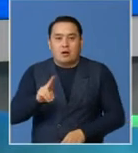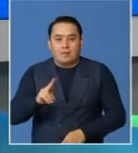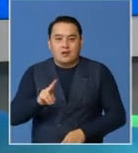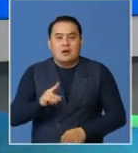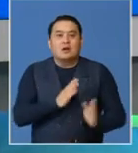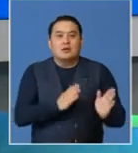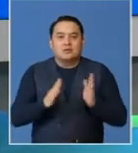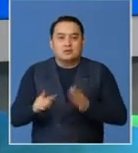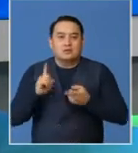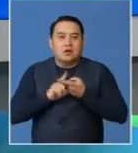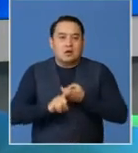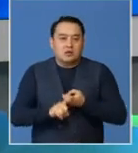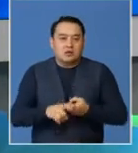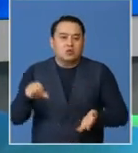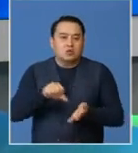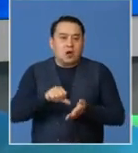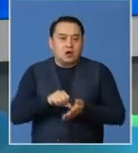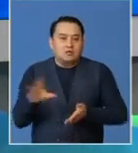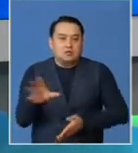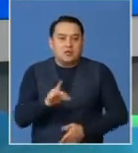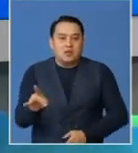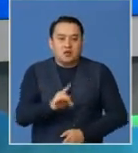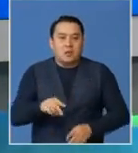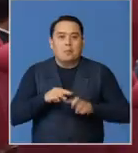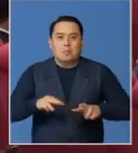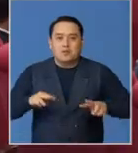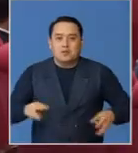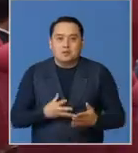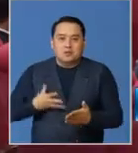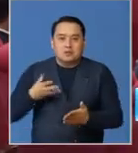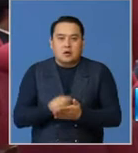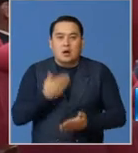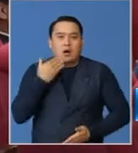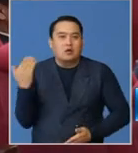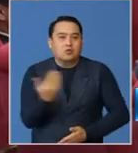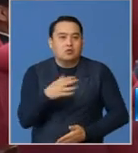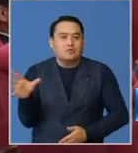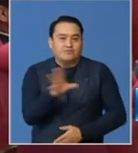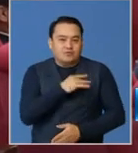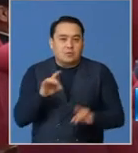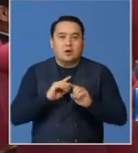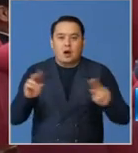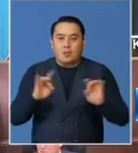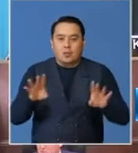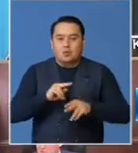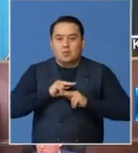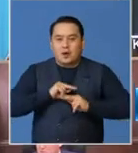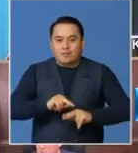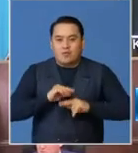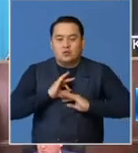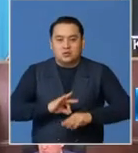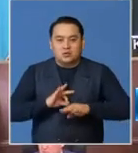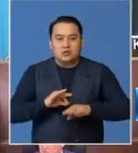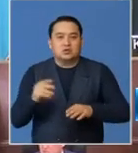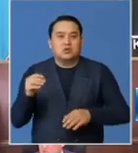В режиме селекторной связи в нем приняли участие все регионы. Министр по инвестициям доложил собравшимся, какая работа проводится по снижению цен